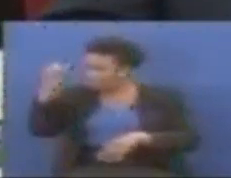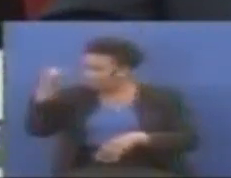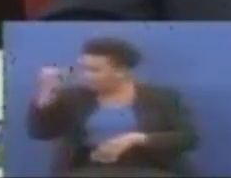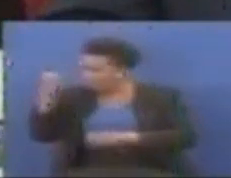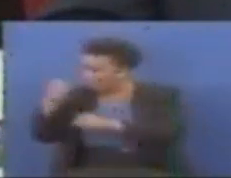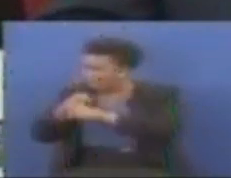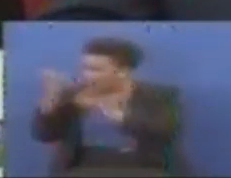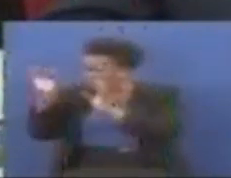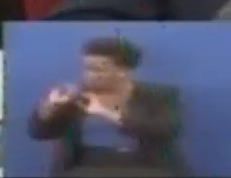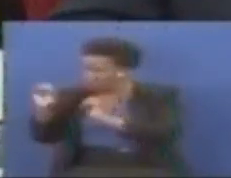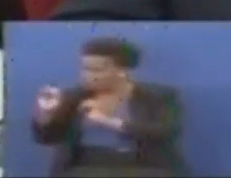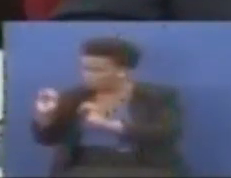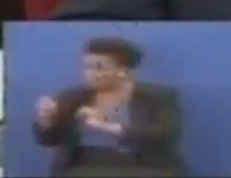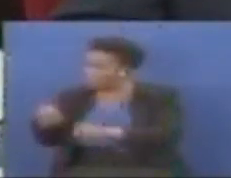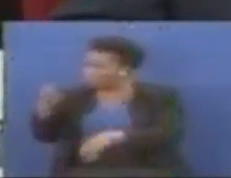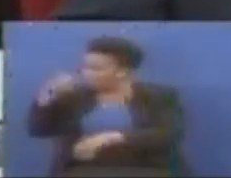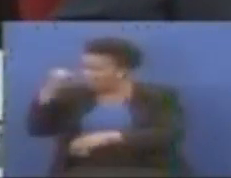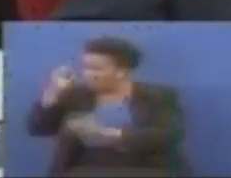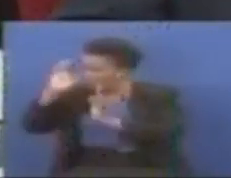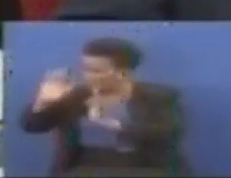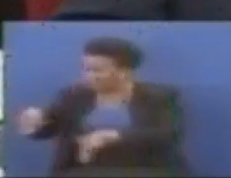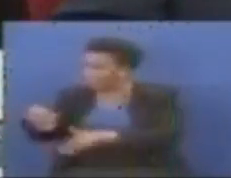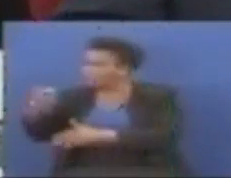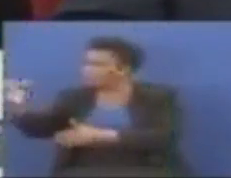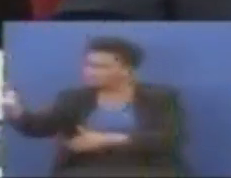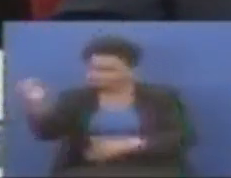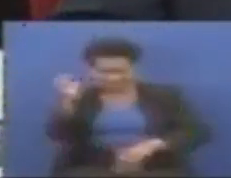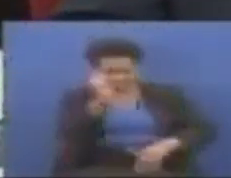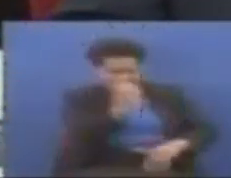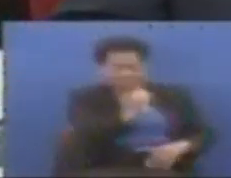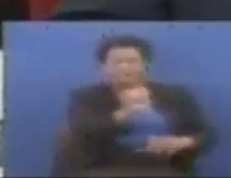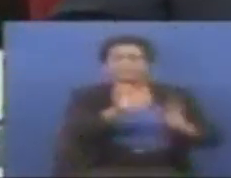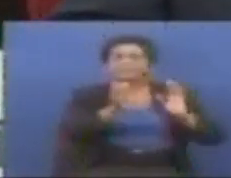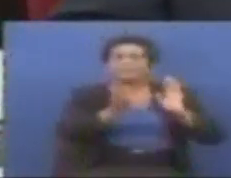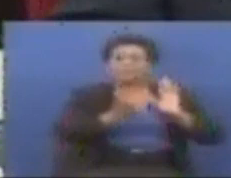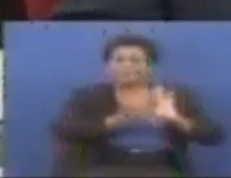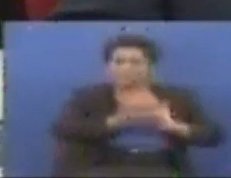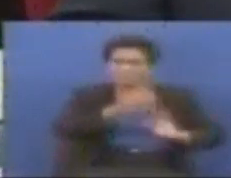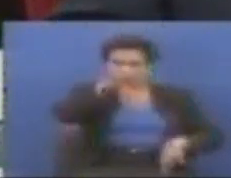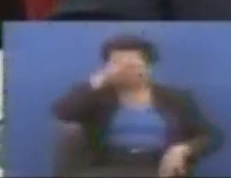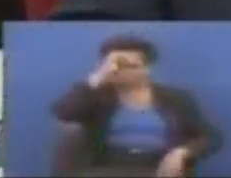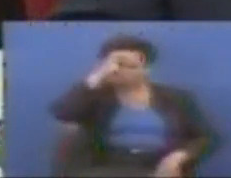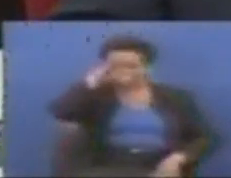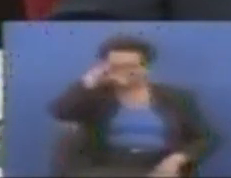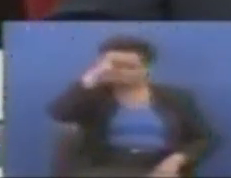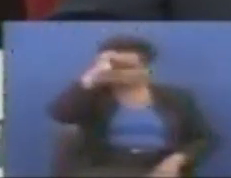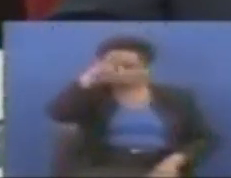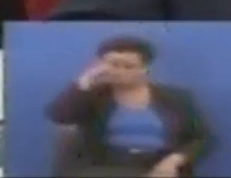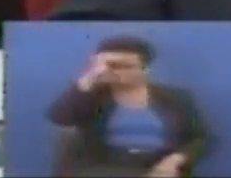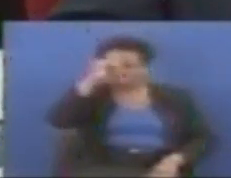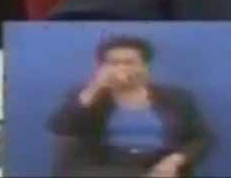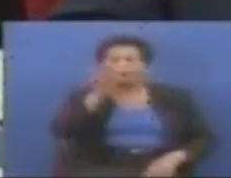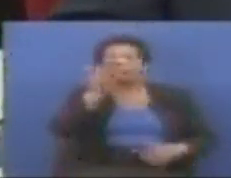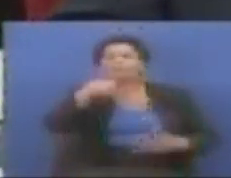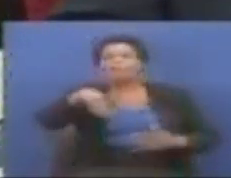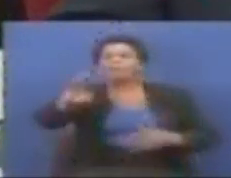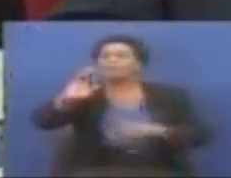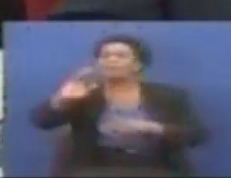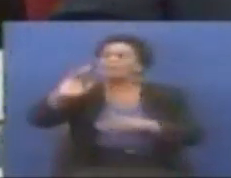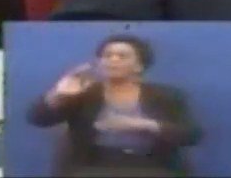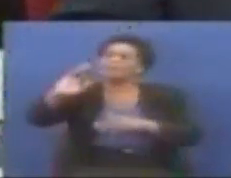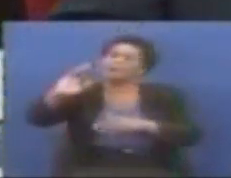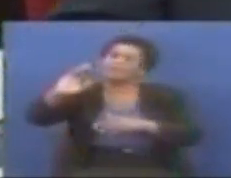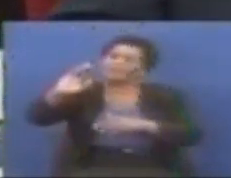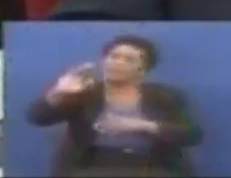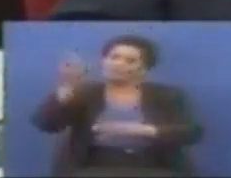sasa tunakabiliana na hayo ambayo mheshimiwa mbunge ameyazungumza. La kwanza,